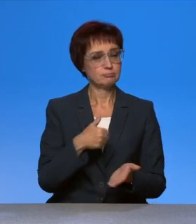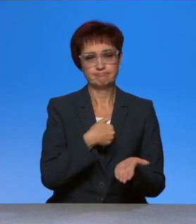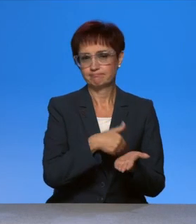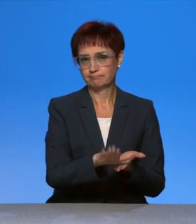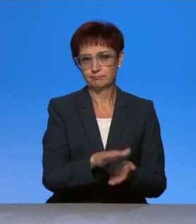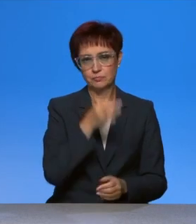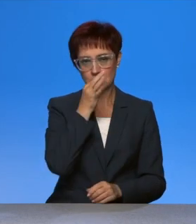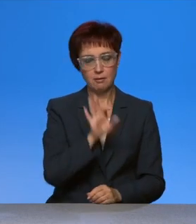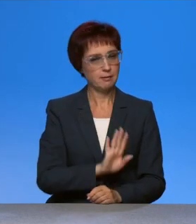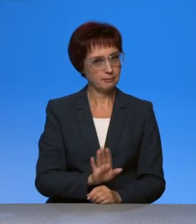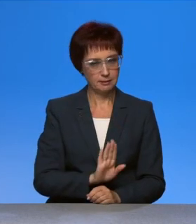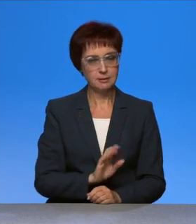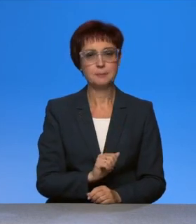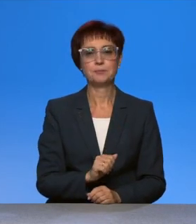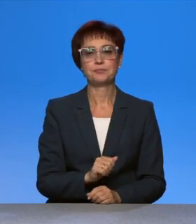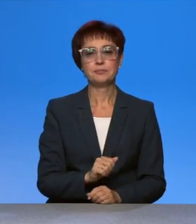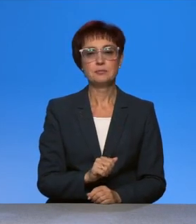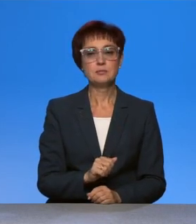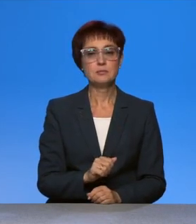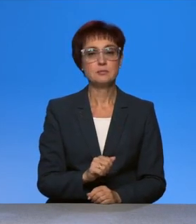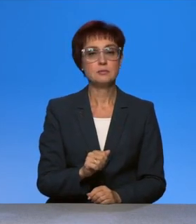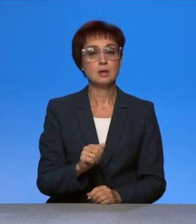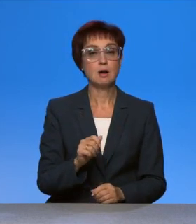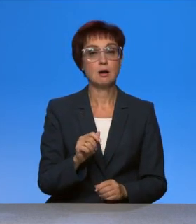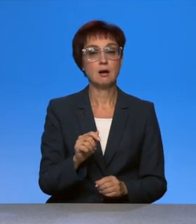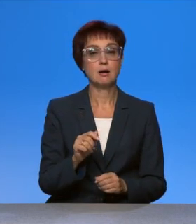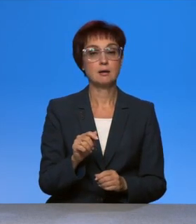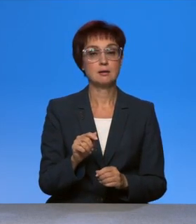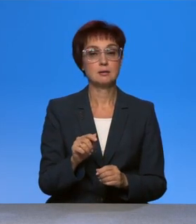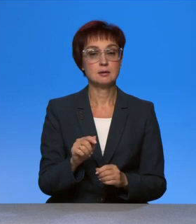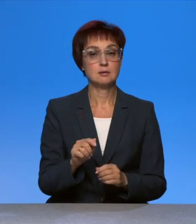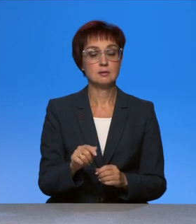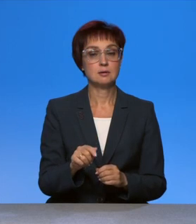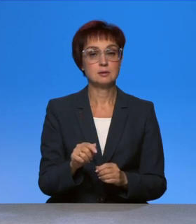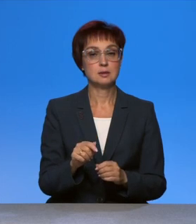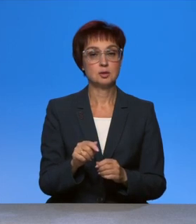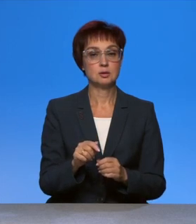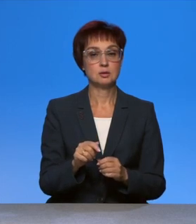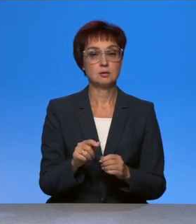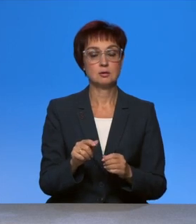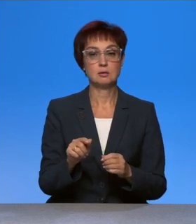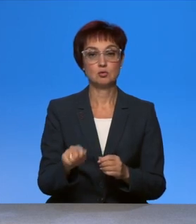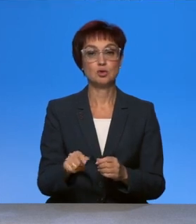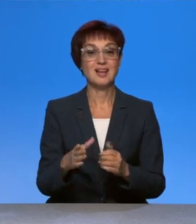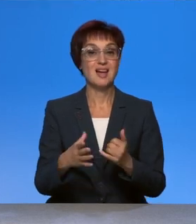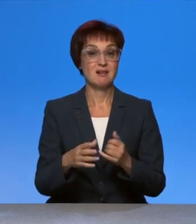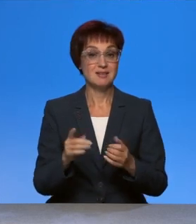к этому причастен. А каким образом было устроено? Дело в том, что посечное огневое земледелие